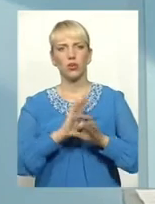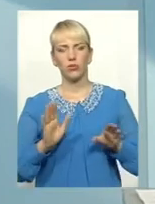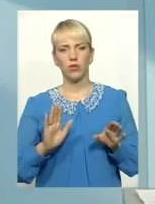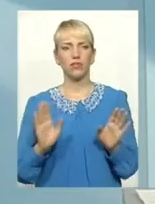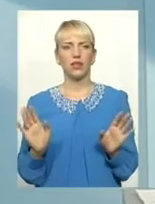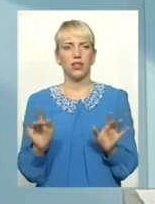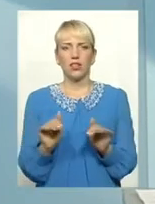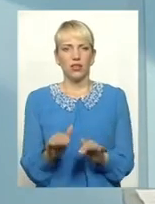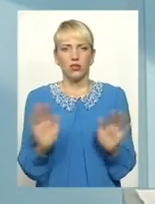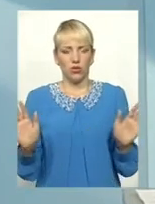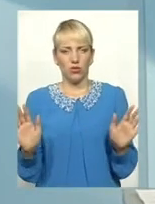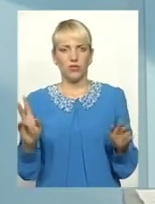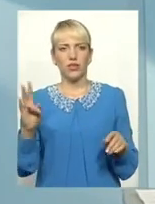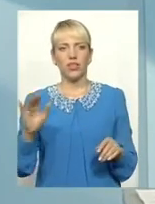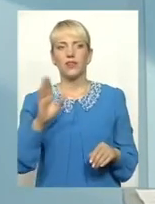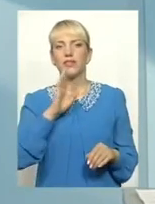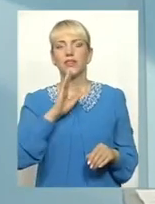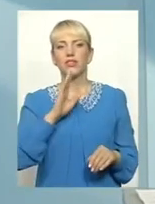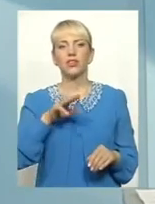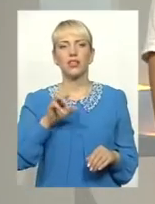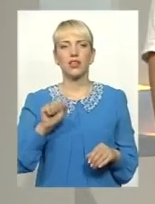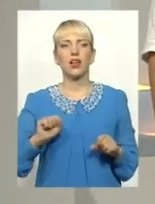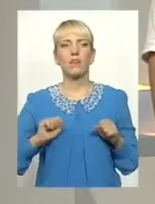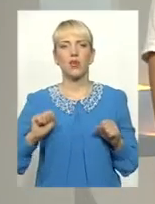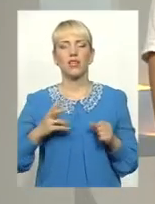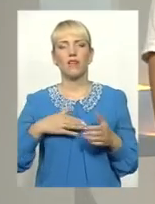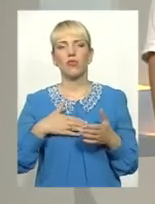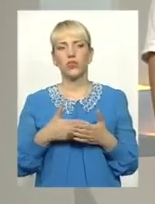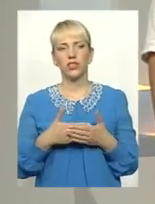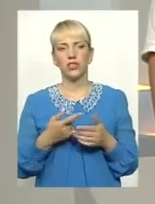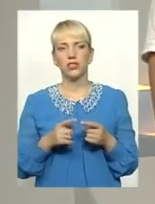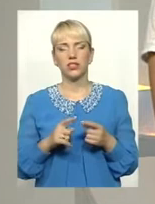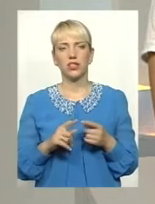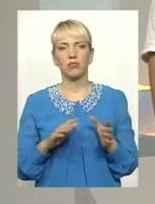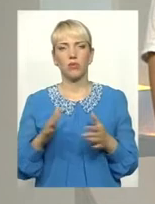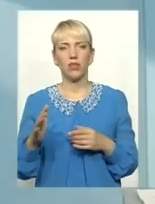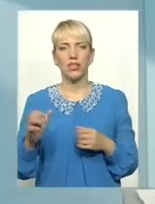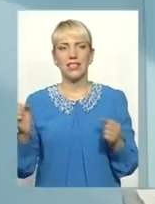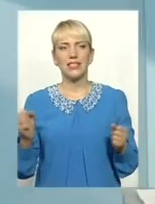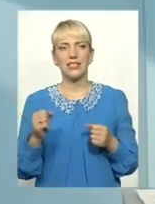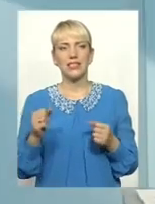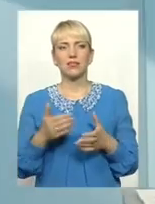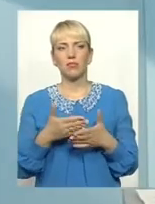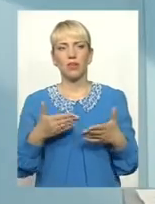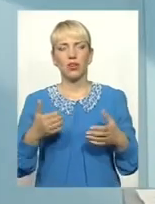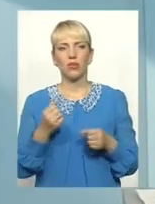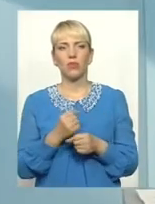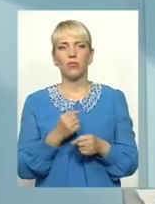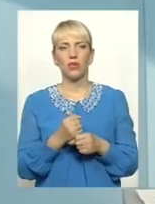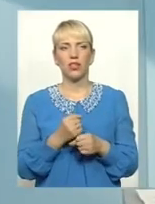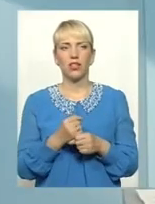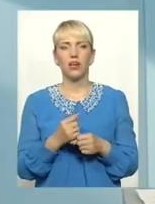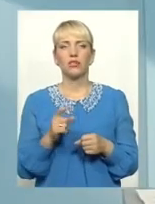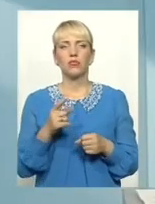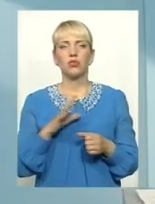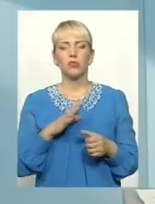І дівчата намагалися практично на волонтерських оцих от моментах. Взимку ми робили великий сюжет. Я забила на сполох, тому що голодні